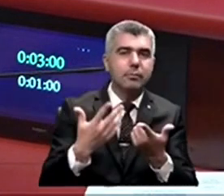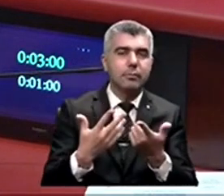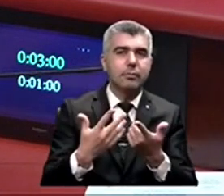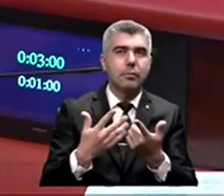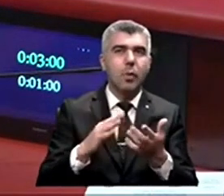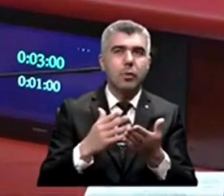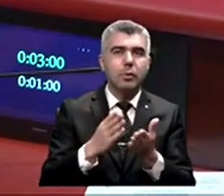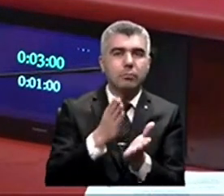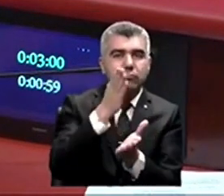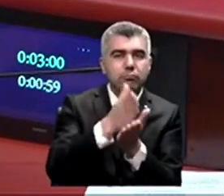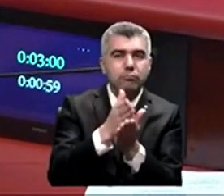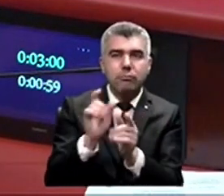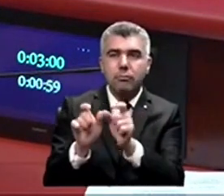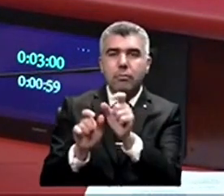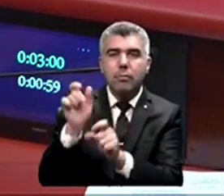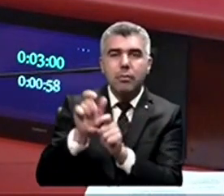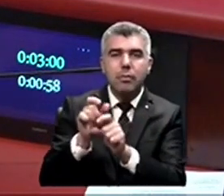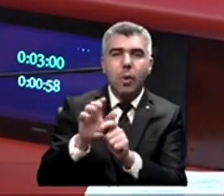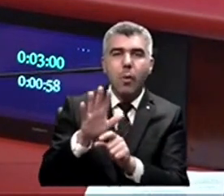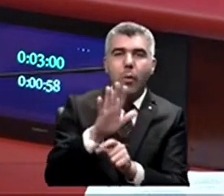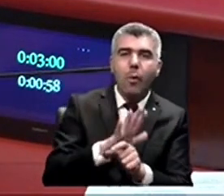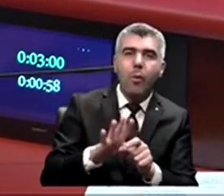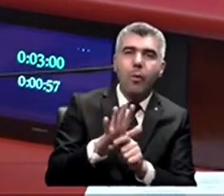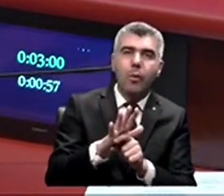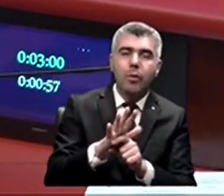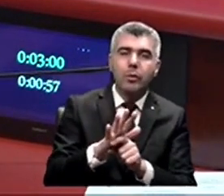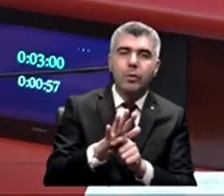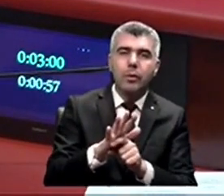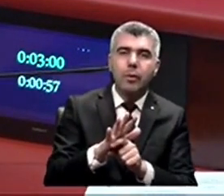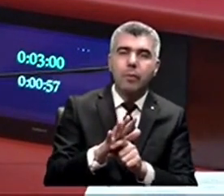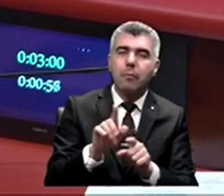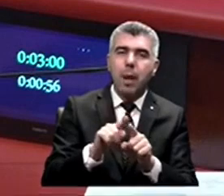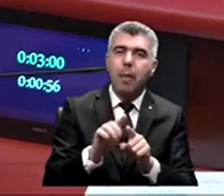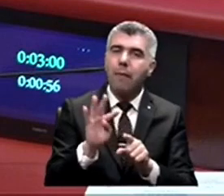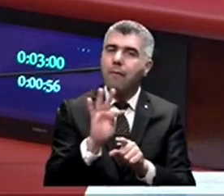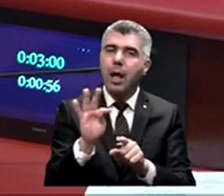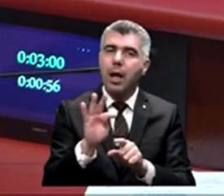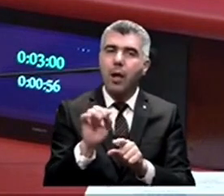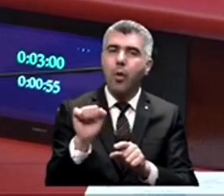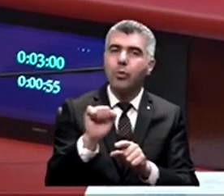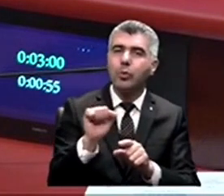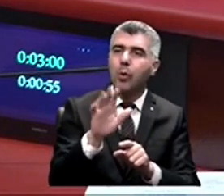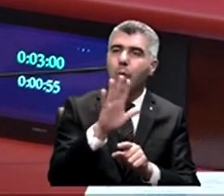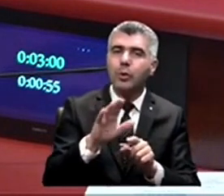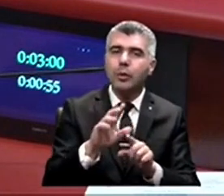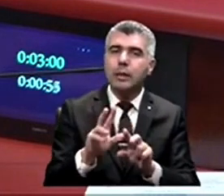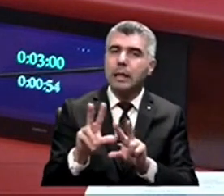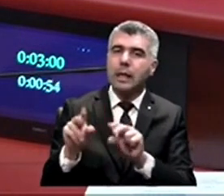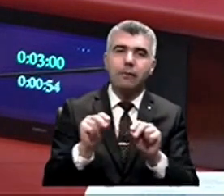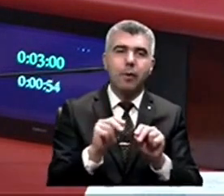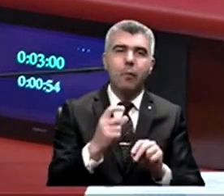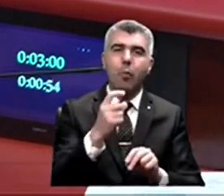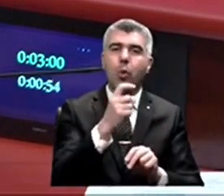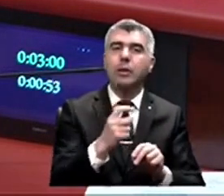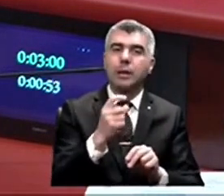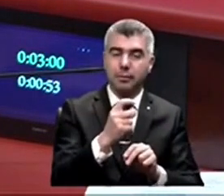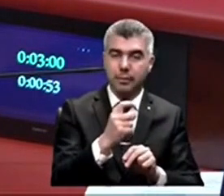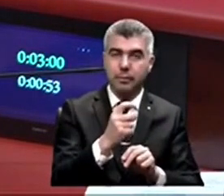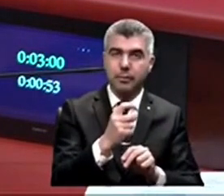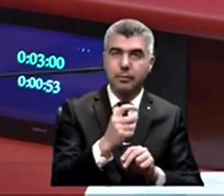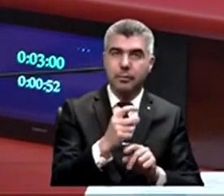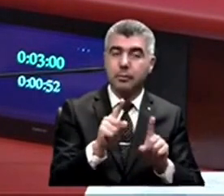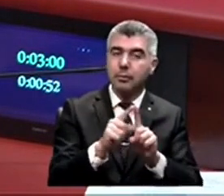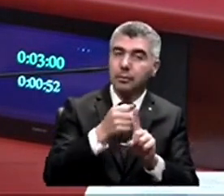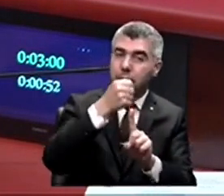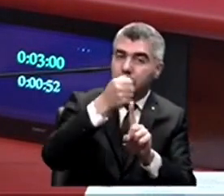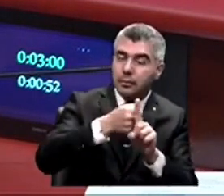لتشبث هؤلاء الإخوة والأخوات في الخارج هو شيء ضئيل. ولذلك مع ذلك سنستمر